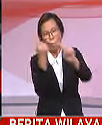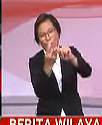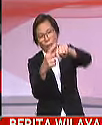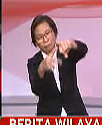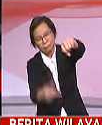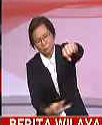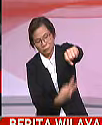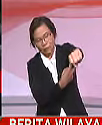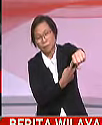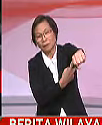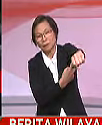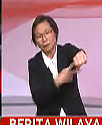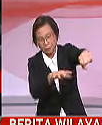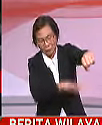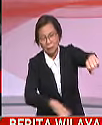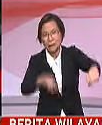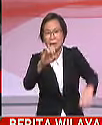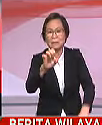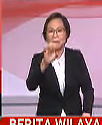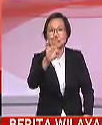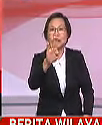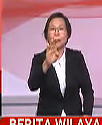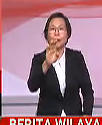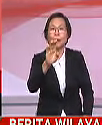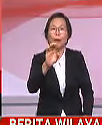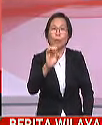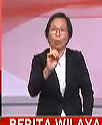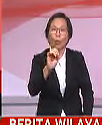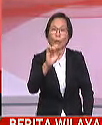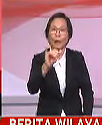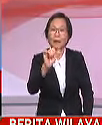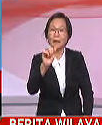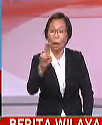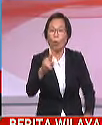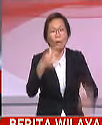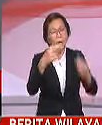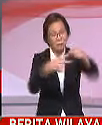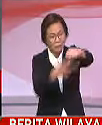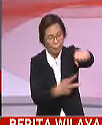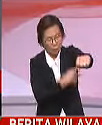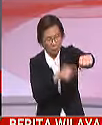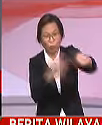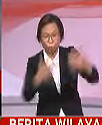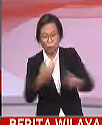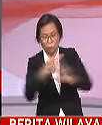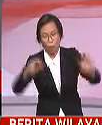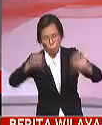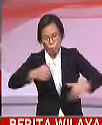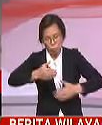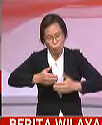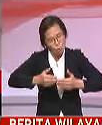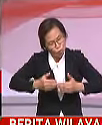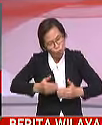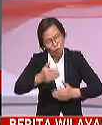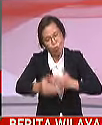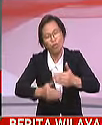itu di kawasan Sibuyau lah. Itu atau jabatan ini sudah siap, memang boleh maju dari